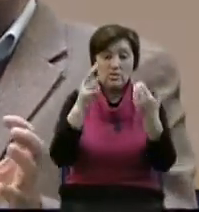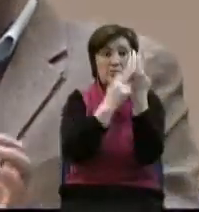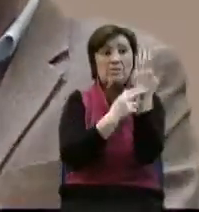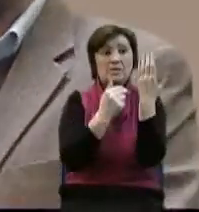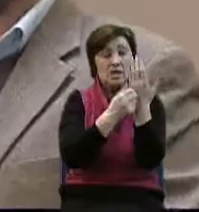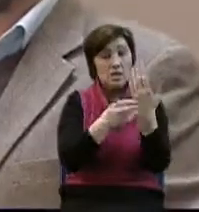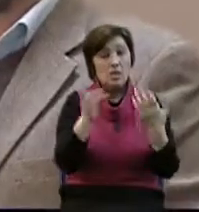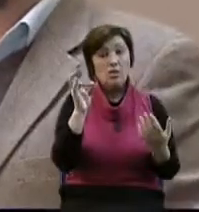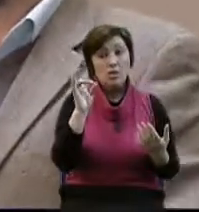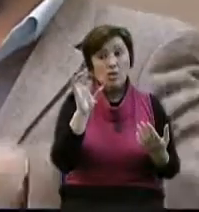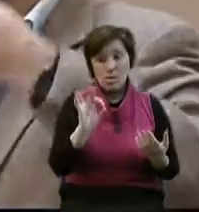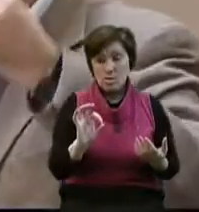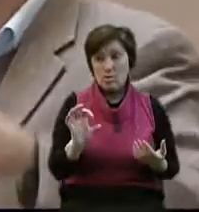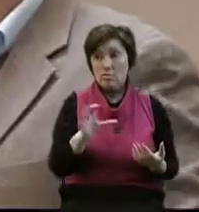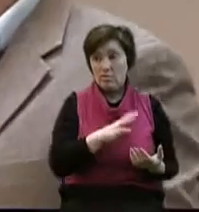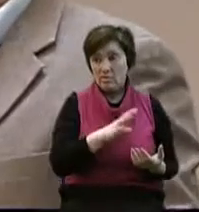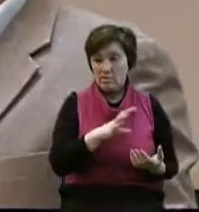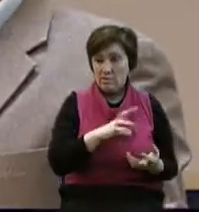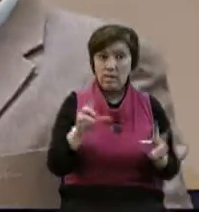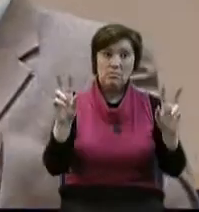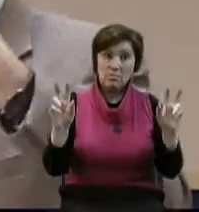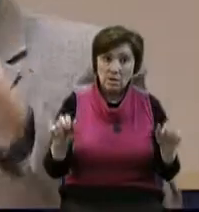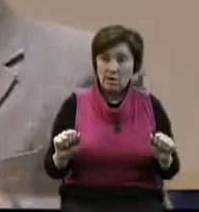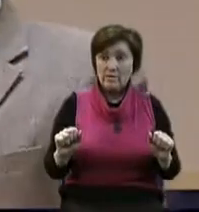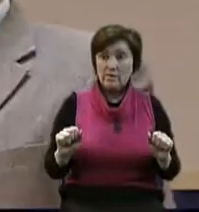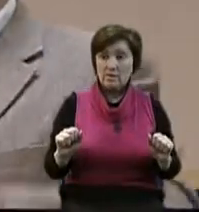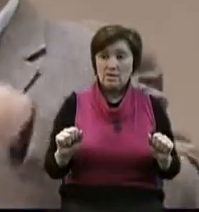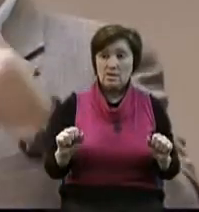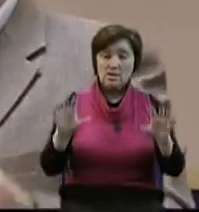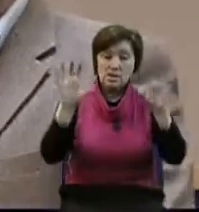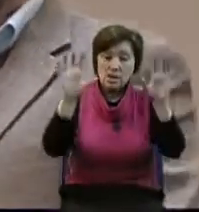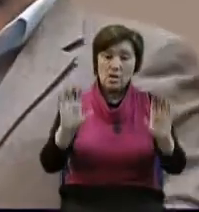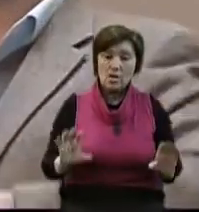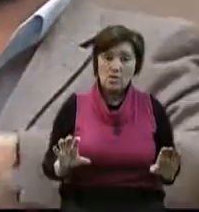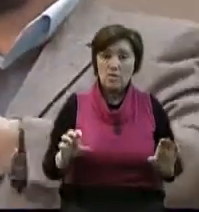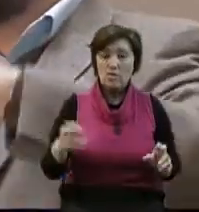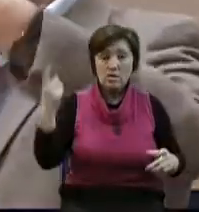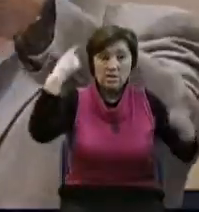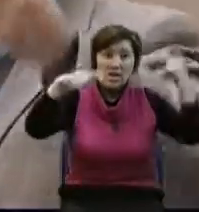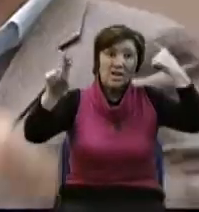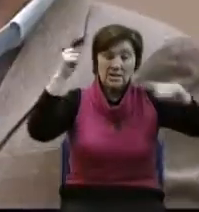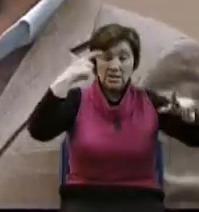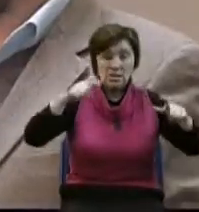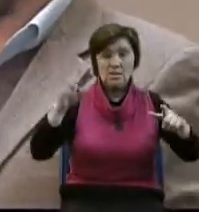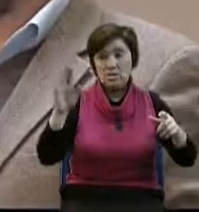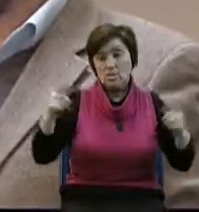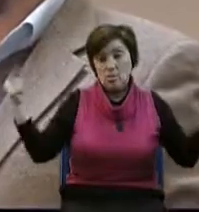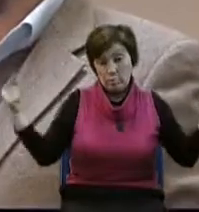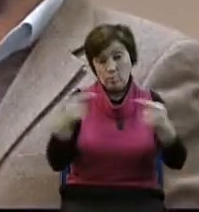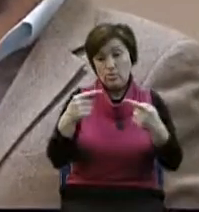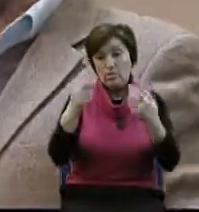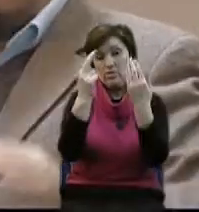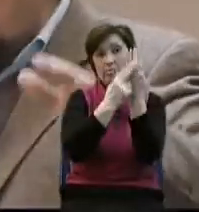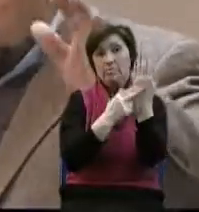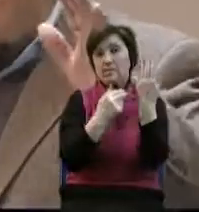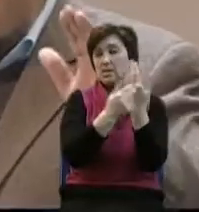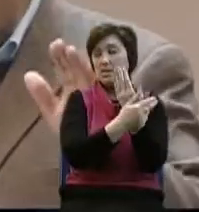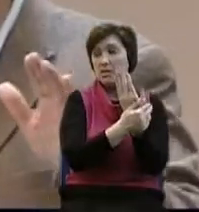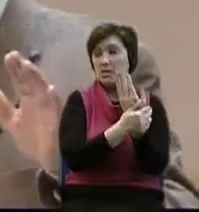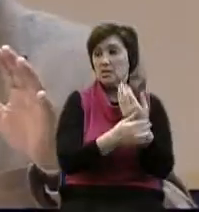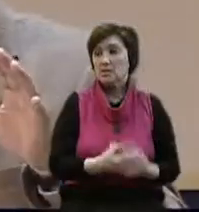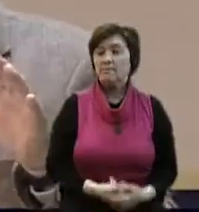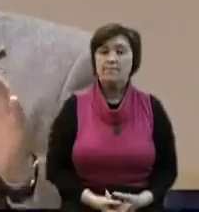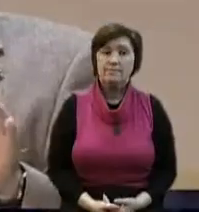эти правила, эти постановления, эти законы, эти традиции даже противоречат Писанию. Тем не